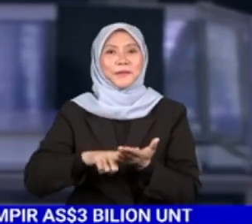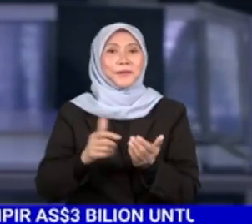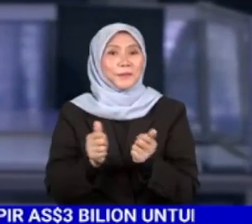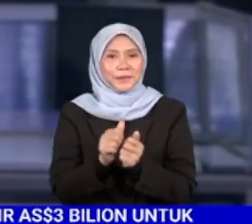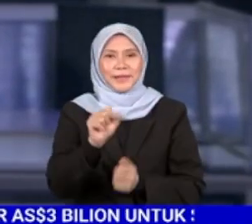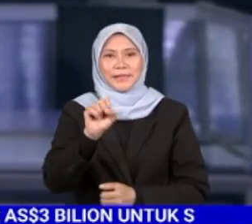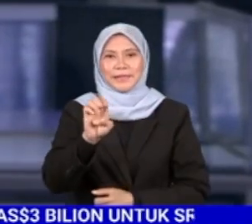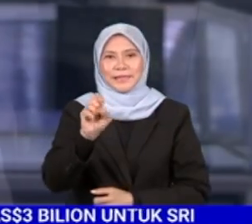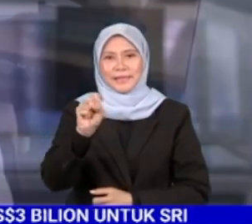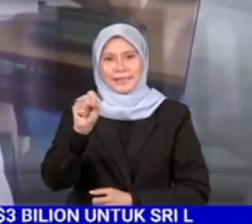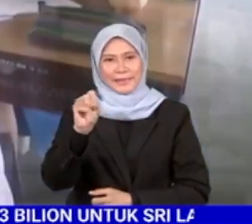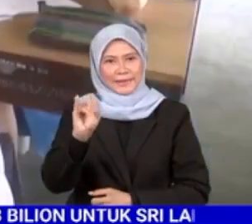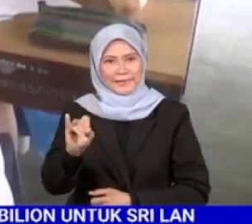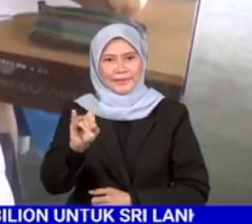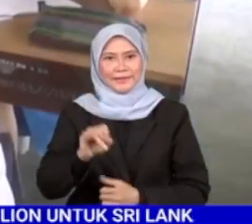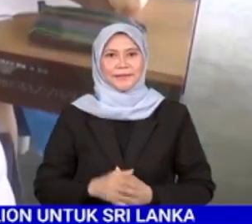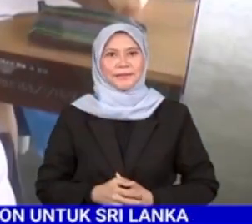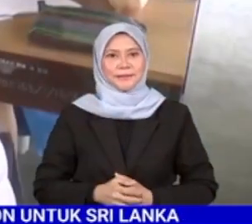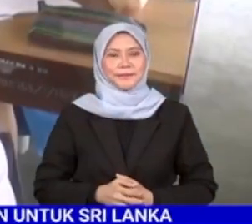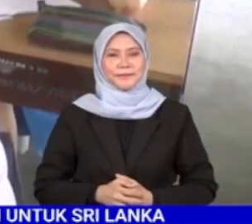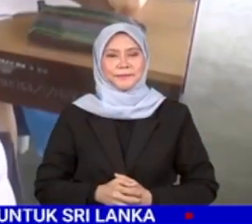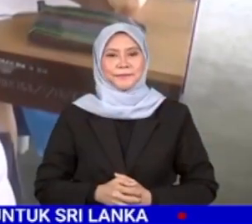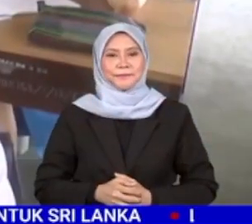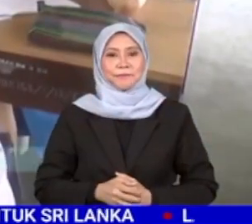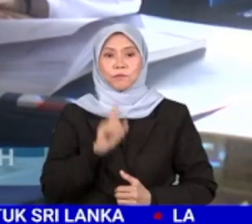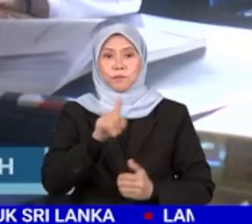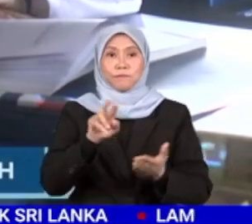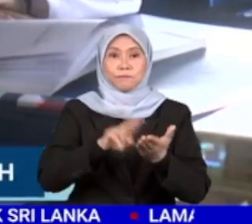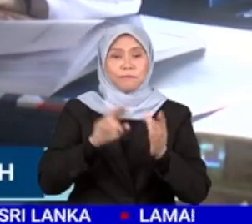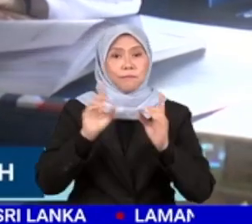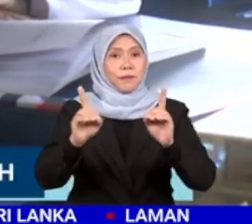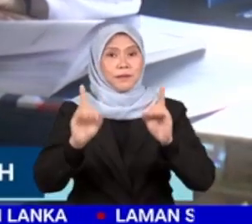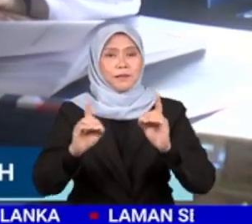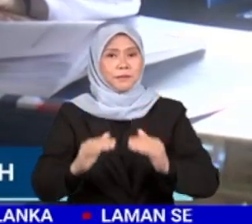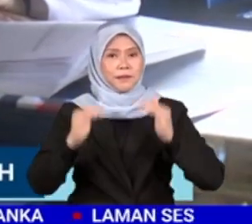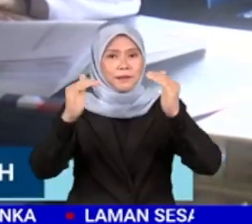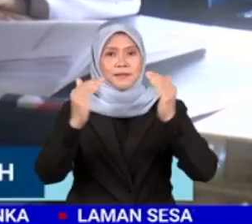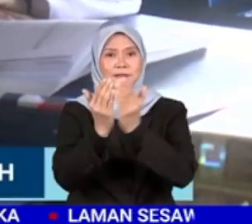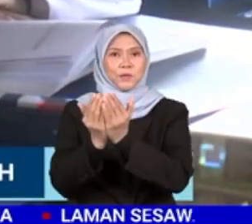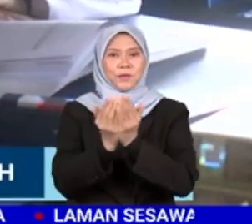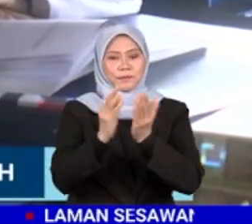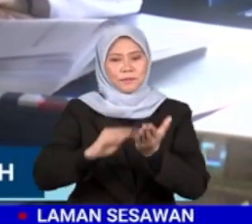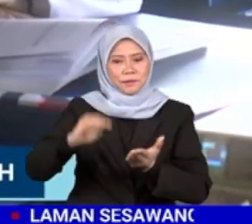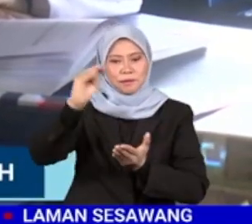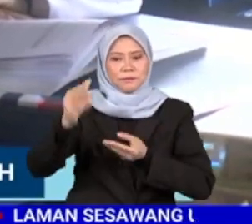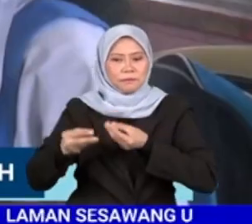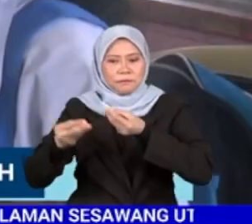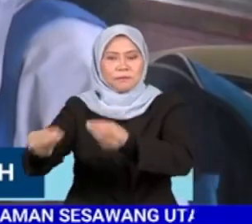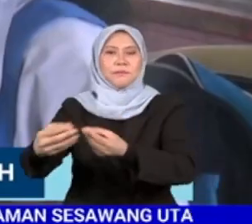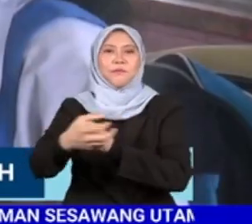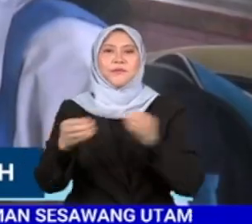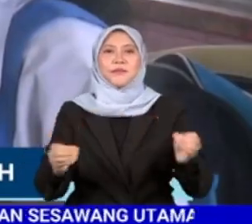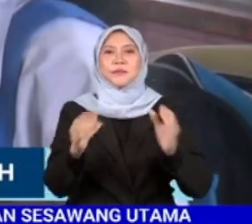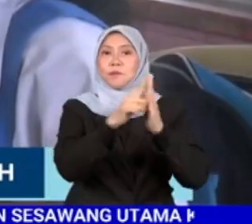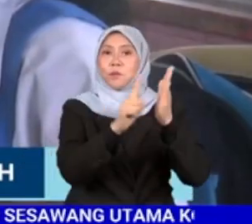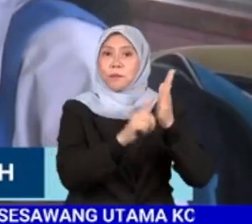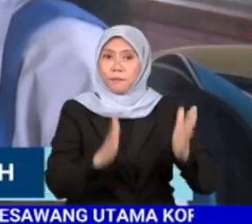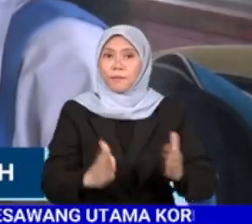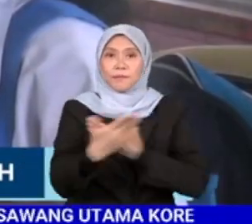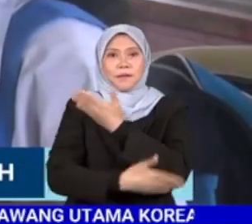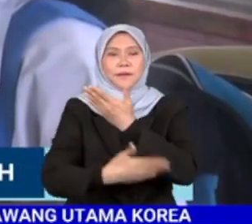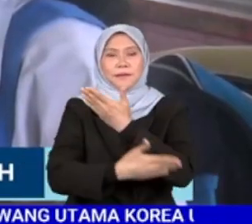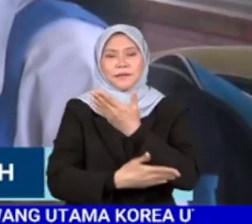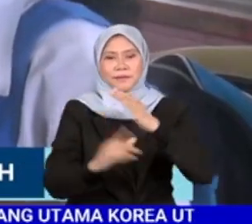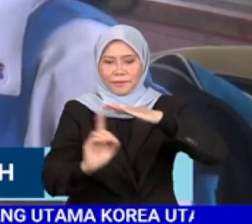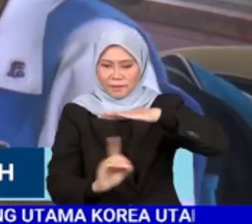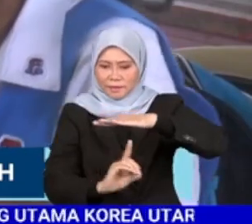segmen esensial. Draft cadangan wajibkan pendidikan di peringkat sekolah menengah telah diserahkan kepada Pejabat Peguam Negara. Ketika ini,